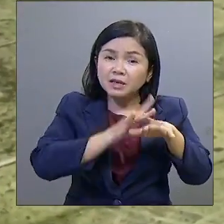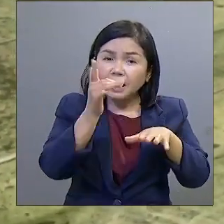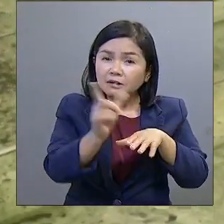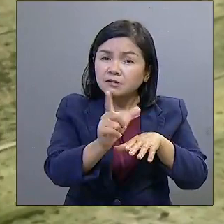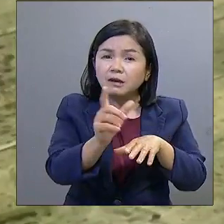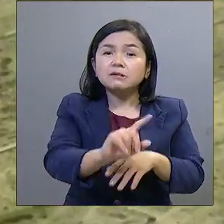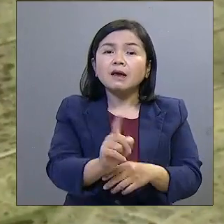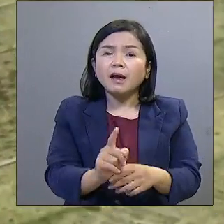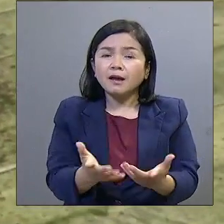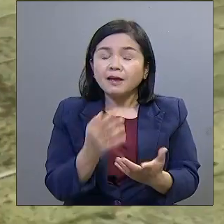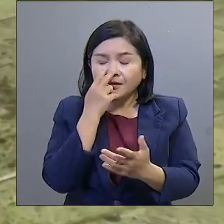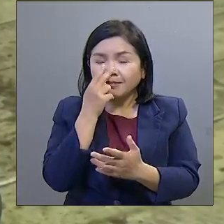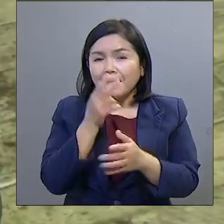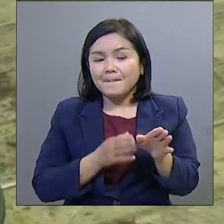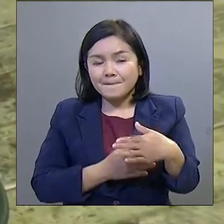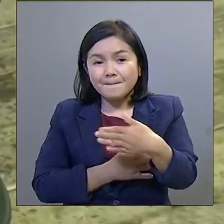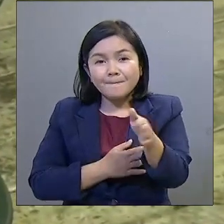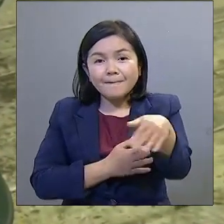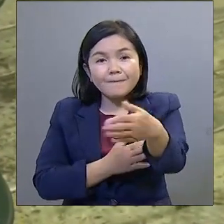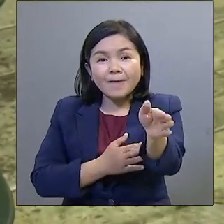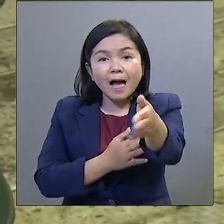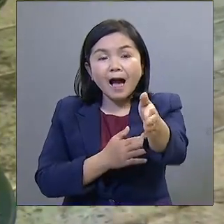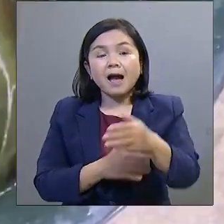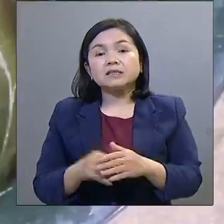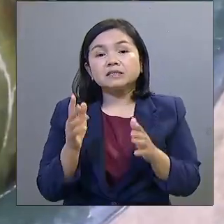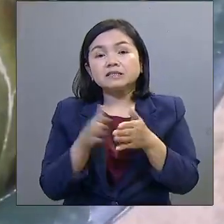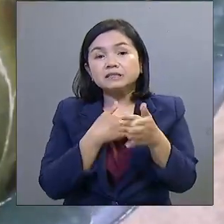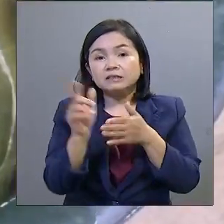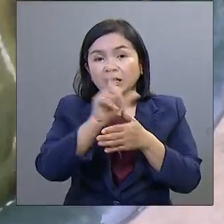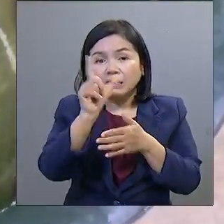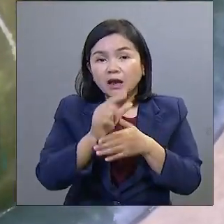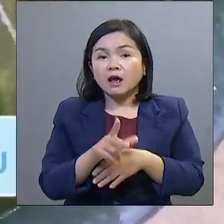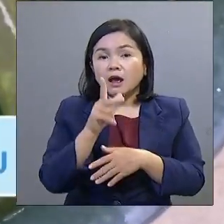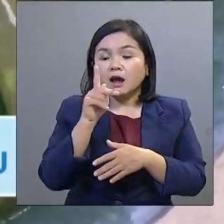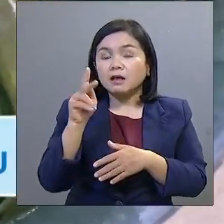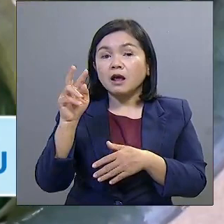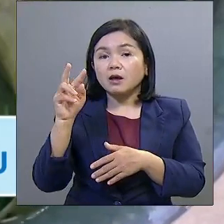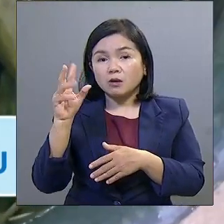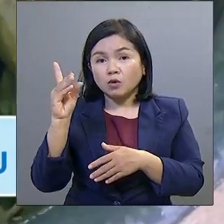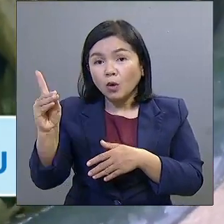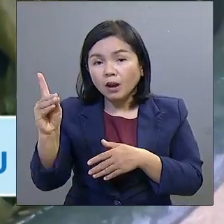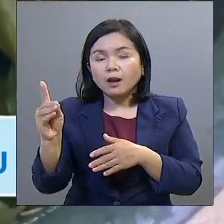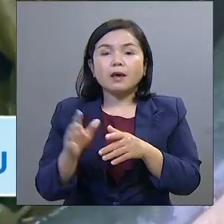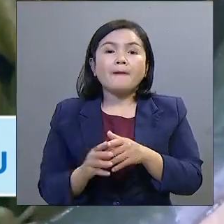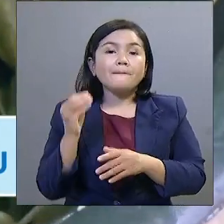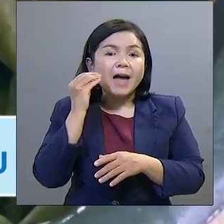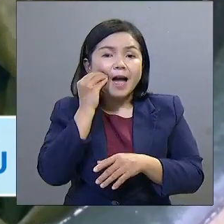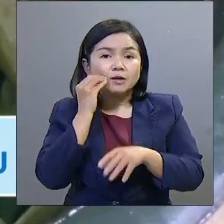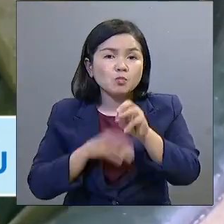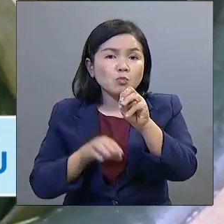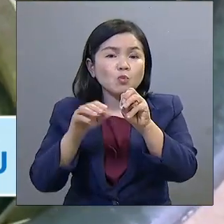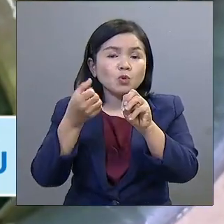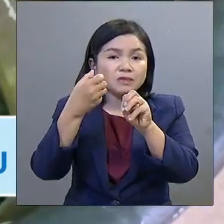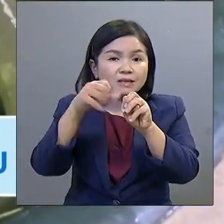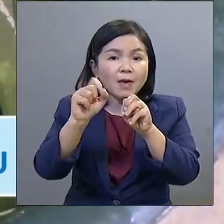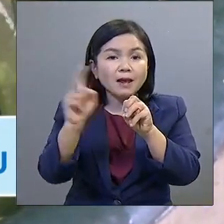นี่ที่คุณผู้ชมเห็นอยู่นะคะก็คือเป็นปลากดเหลืองค่ะที่บริเวณแม่น้ำตรังบ้านปากคลองหมู่10ตำบลท่าสะบ้าอำเภอวังวิเศษ